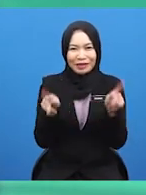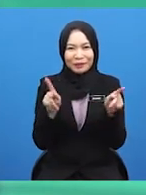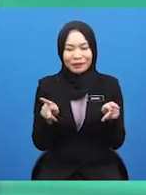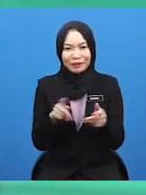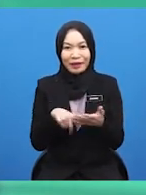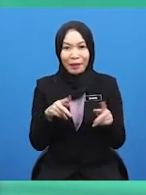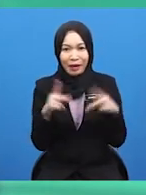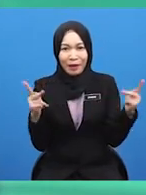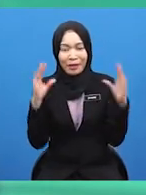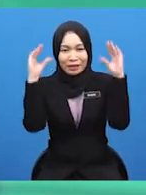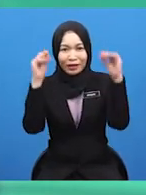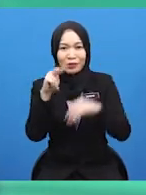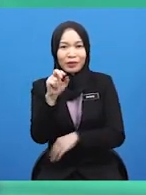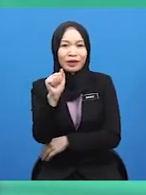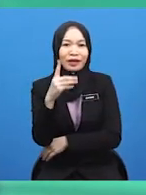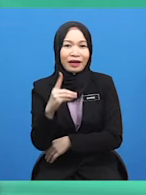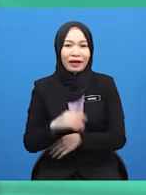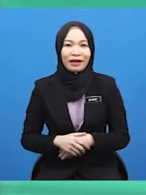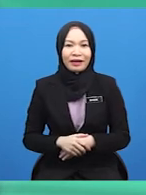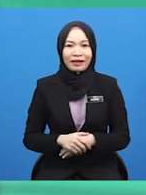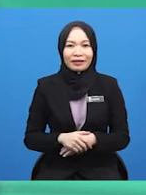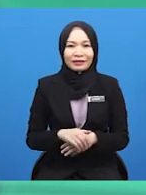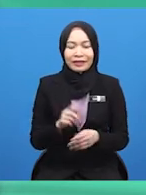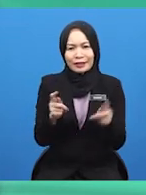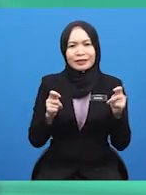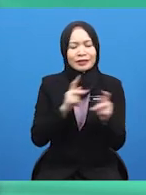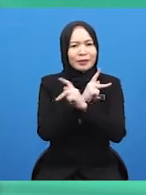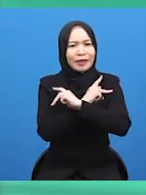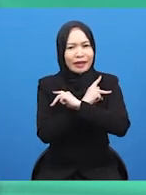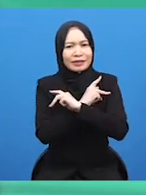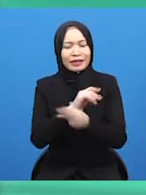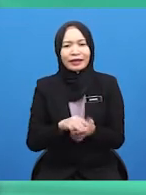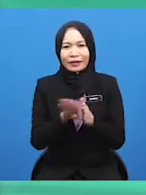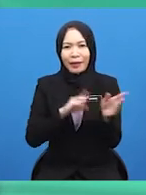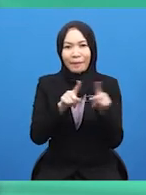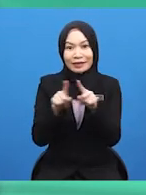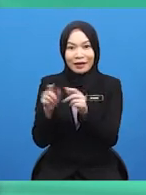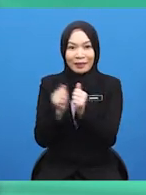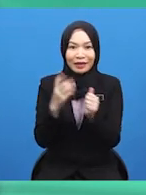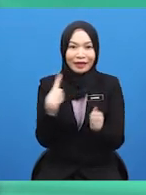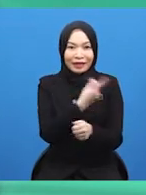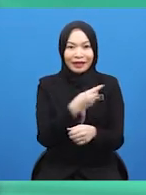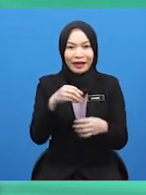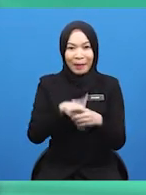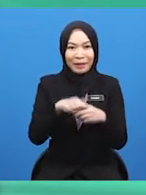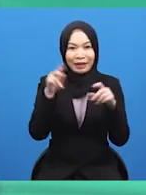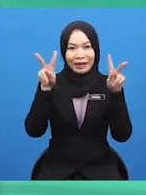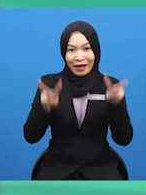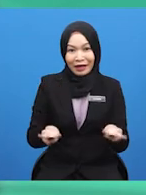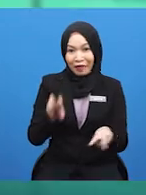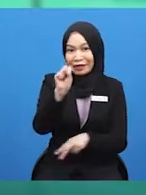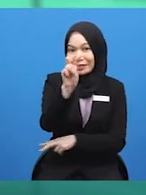Apa khabar, Cikgu Nadia? Ya, Cikgu Don. Okey, terima kasih kerana sudi bersama dengan kami dalam program Canvas